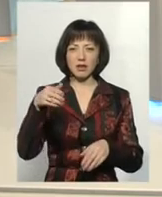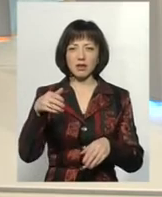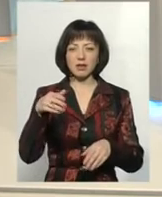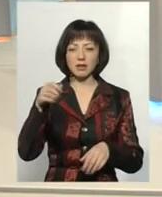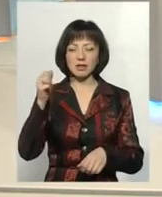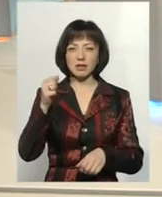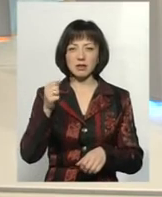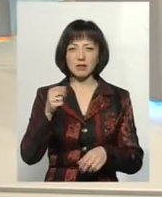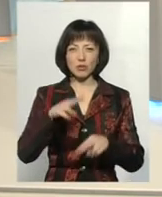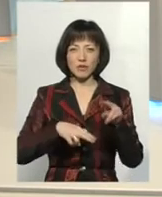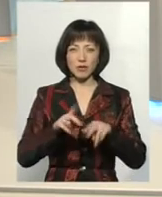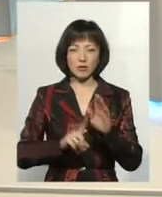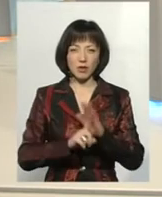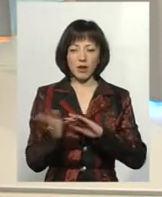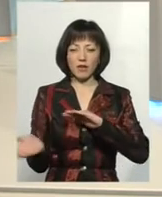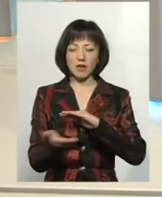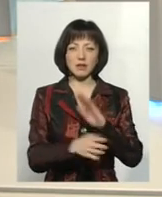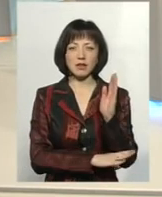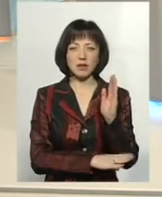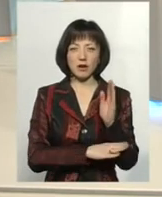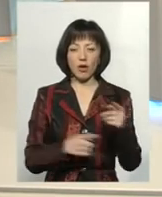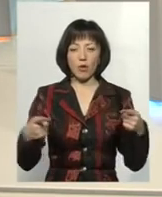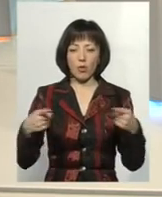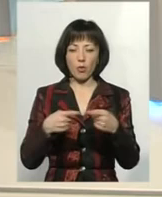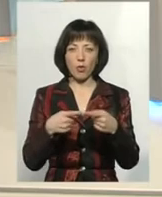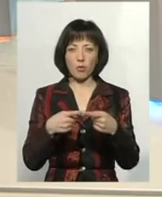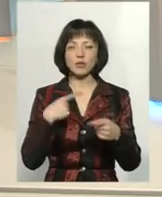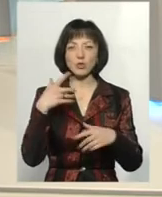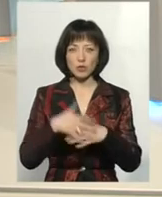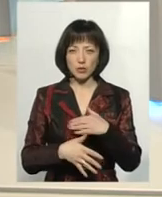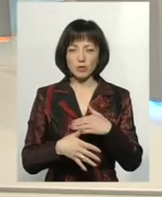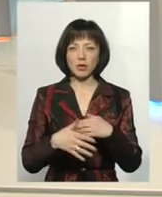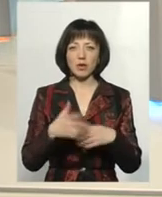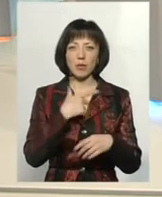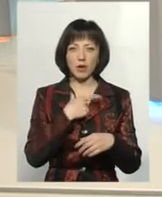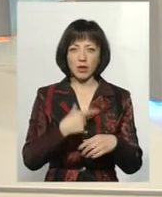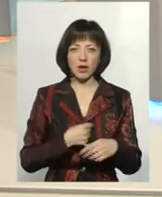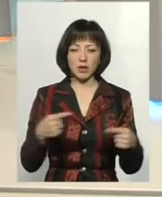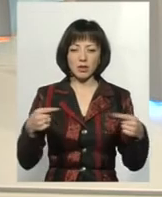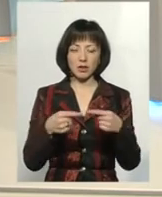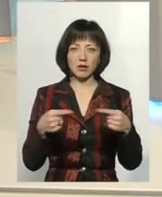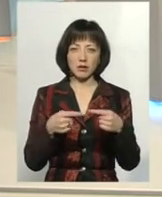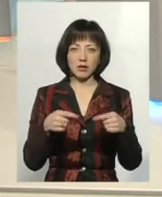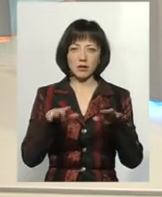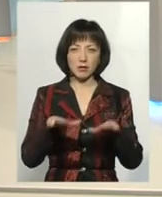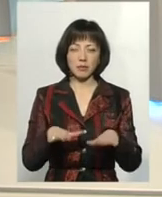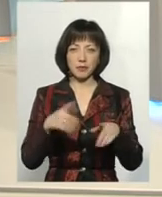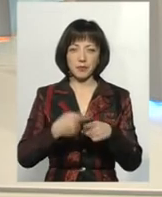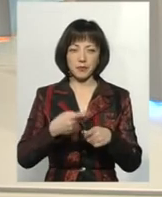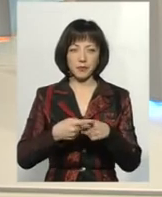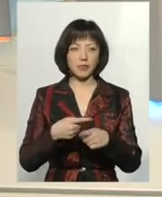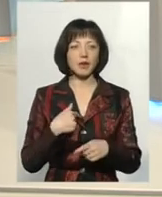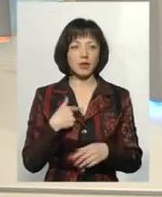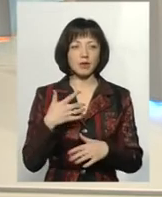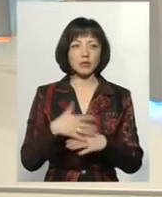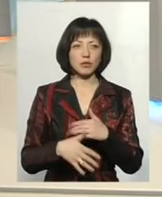дерева. Дякуємо. Це цей вугол. Ми зрозуміли. Двоє піонерів і Ексіббанк там на... Ми зрозуміли.